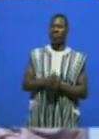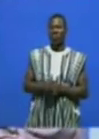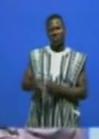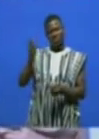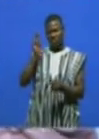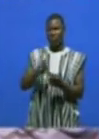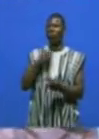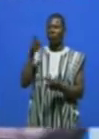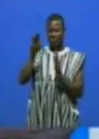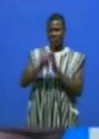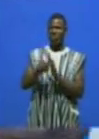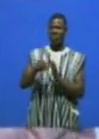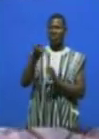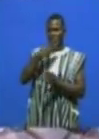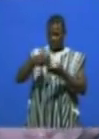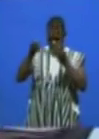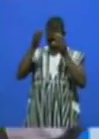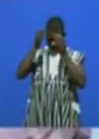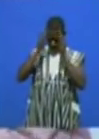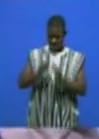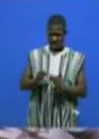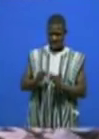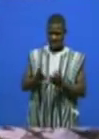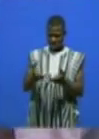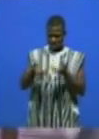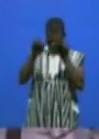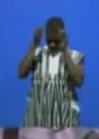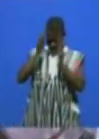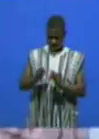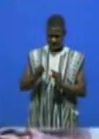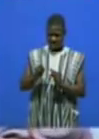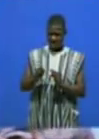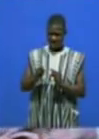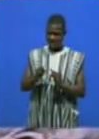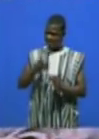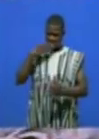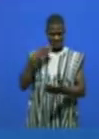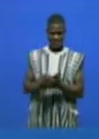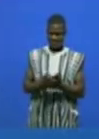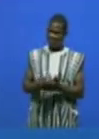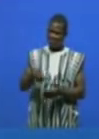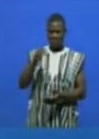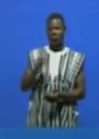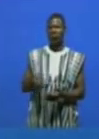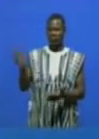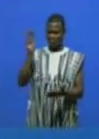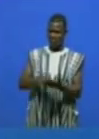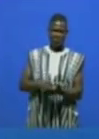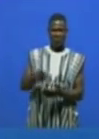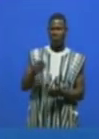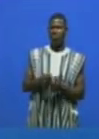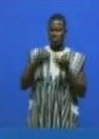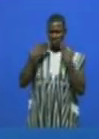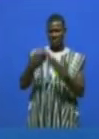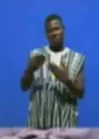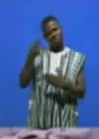la décision il voudrait dit déçu que ça soit favorable ou pas et ils vont à viser à la merci beaucoup drame en guinée pour toutes